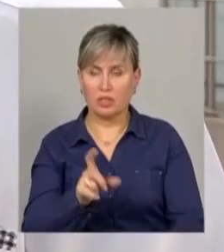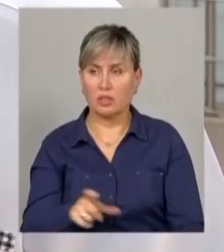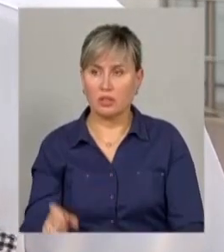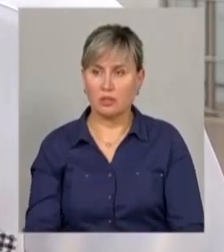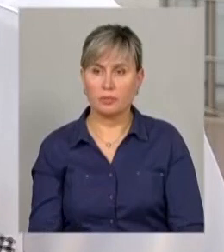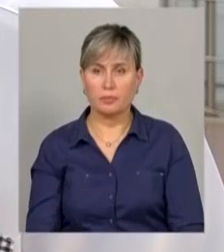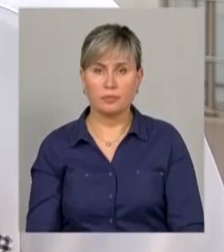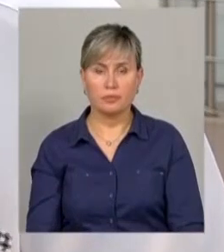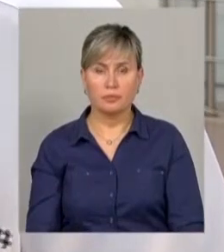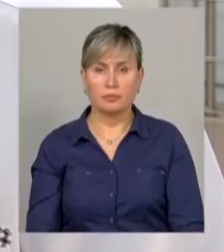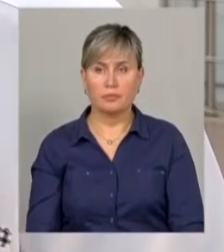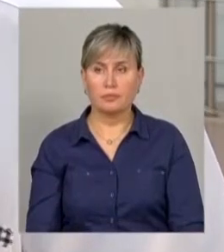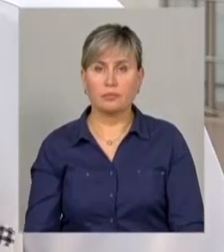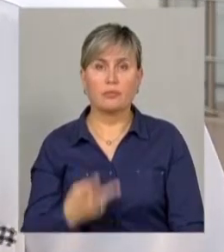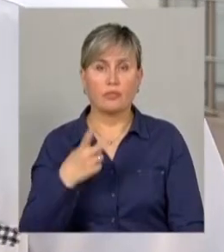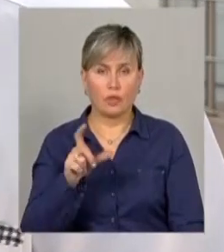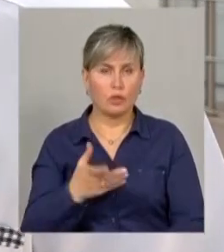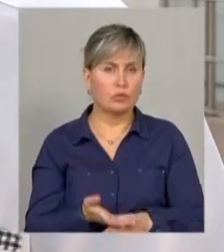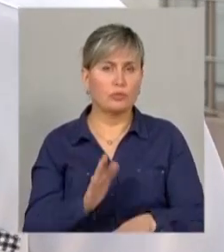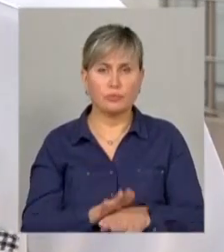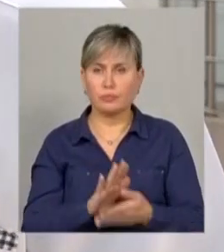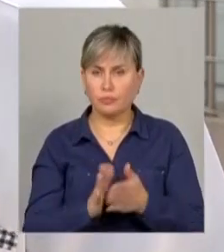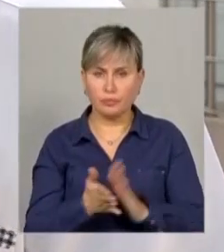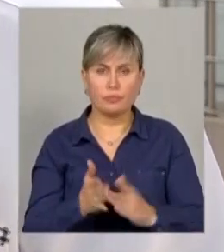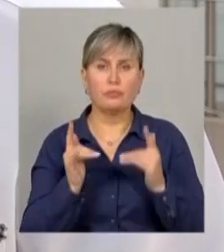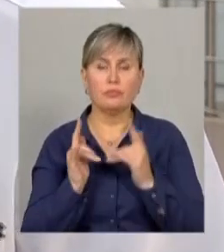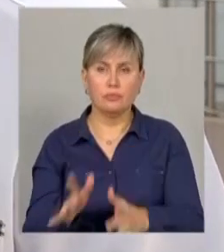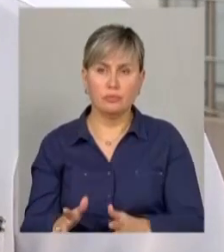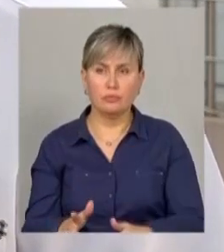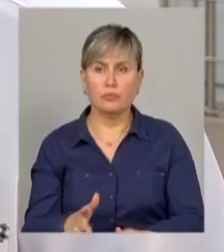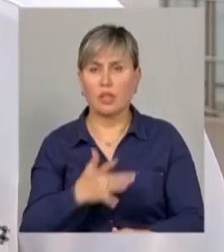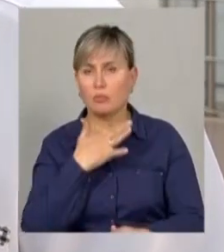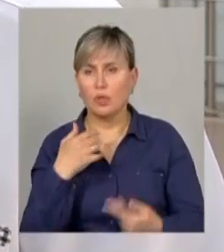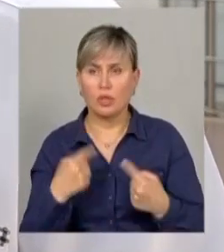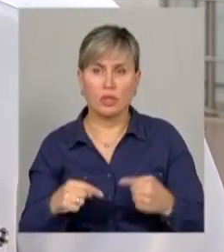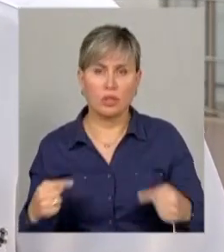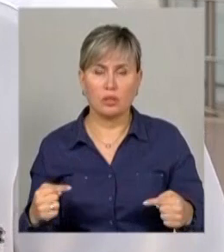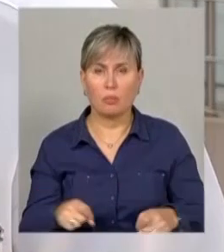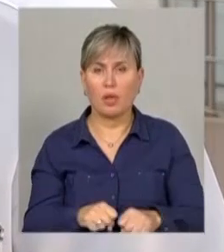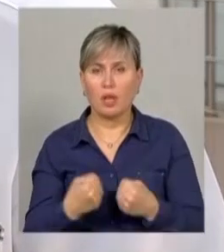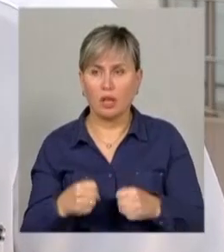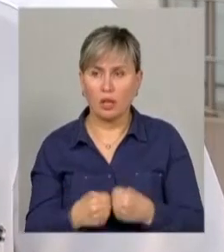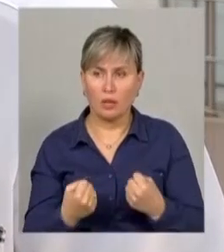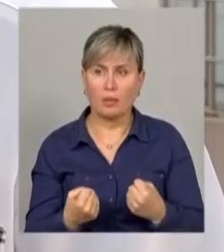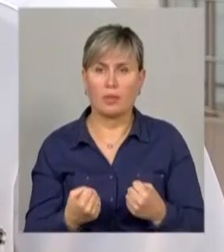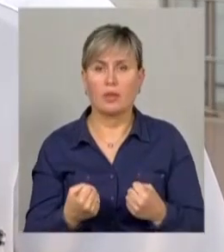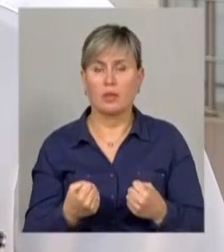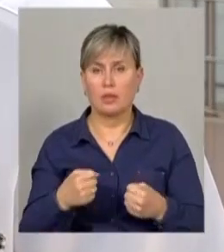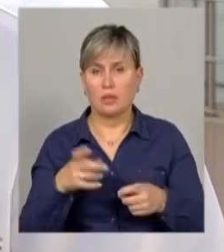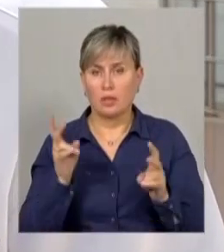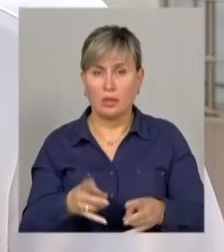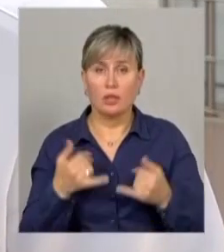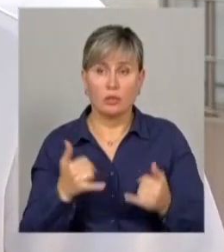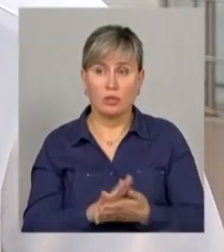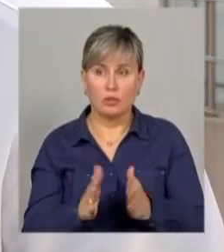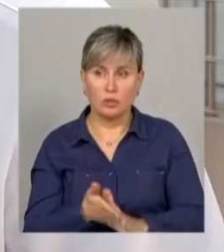с ДТП. Доставлены двое из них в тяжелом состоянии, госпитализированы множественными переломами, сочетанной травмой. На сегодня